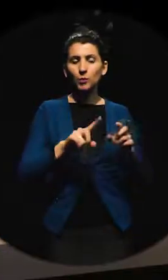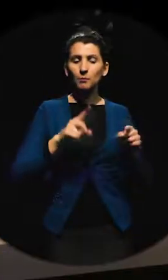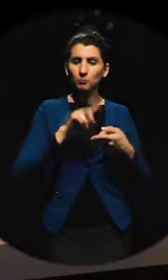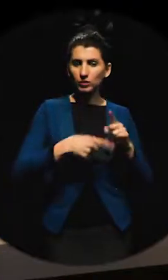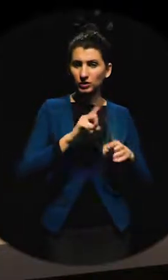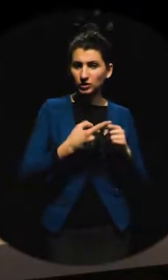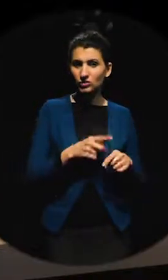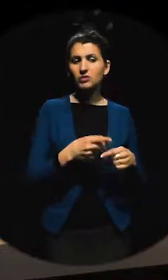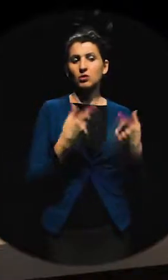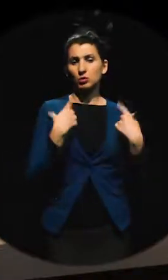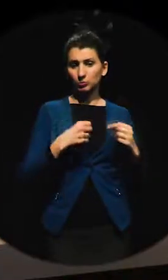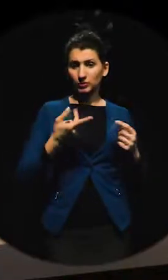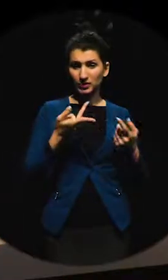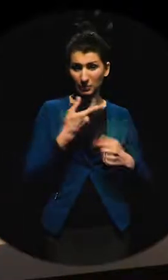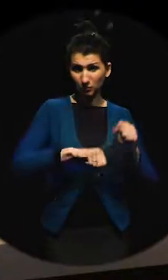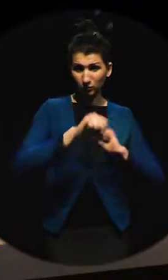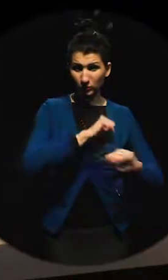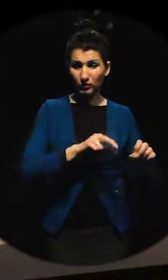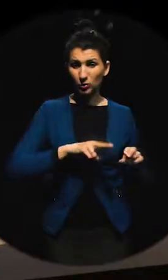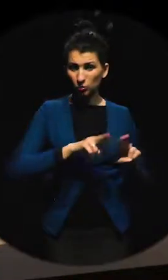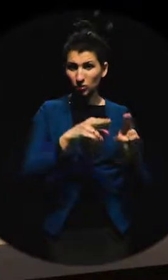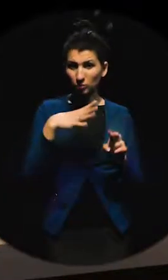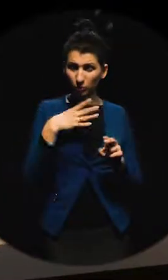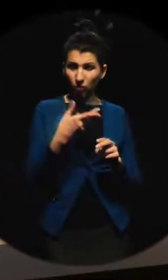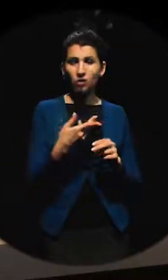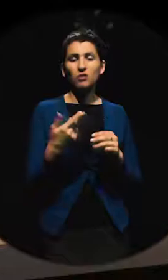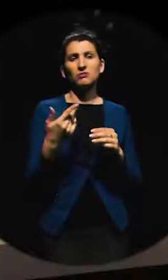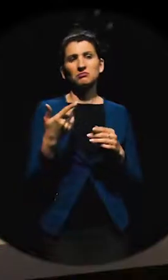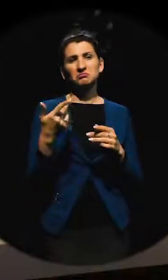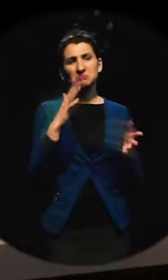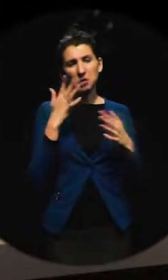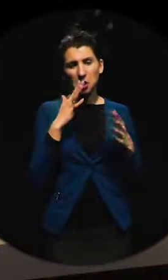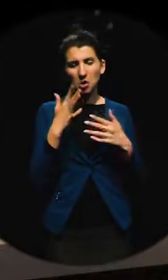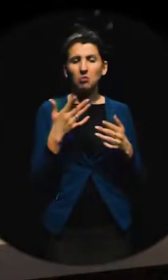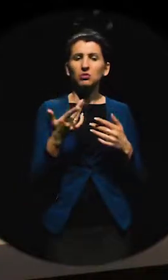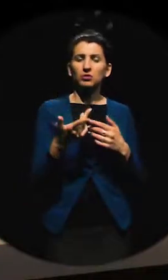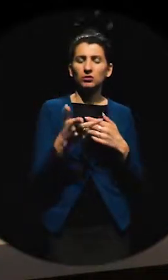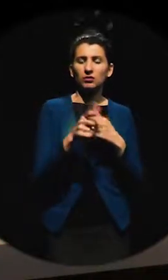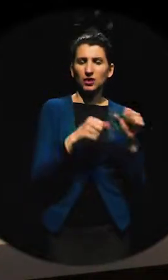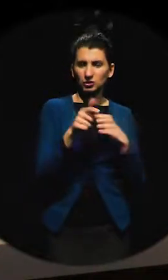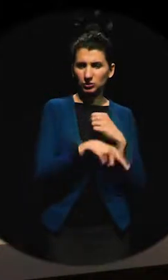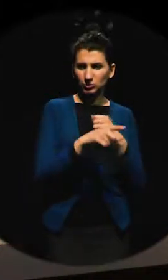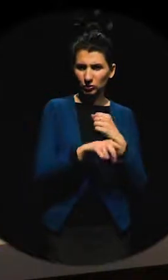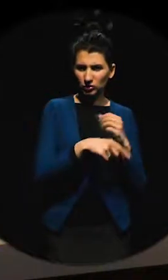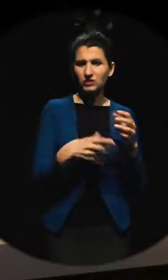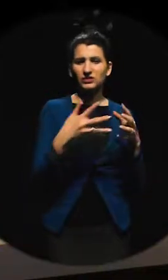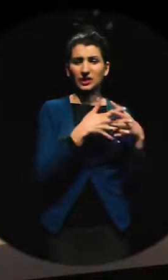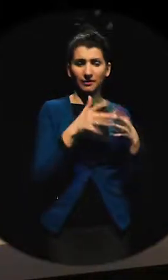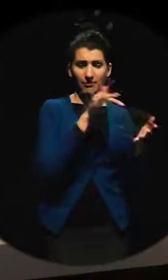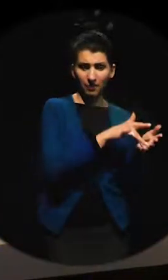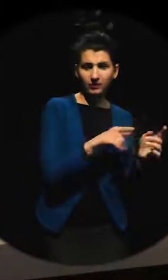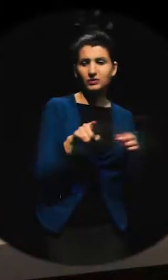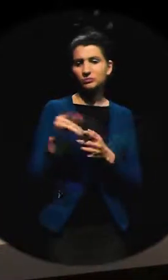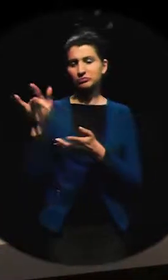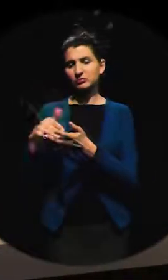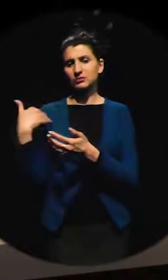niepełnosprawnościami wyłaniający się w tym samym okresie mniej więcej w Stanach Zjednoczonych i Wielkiej Brytanii różni się w tych dwóch krajach w